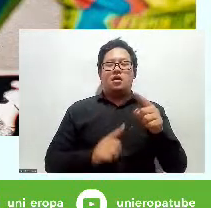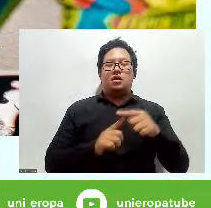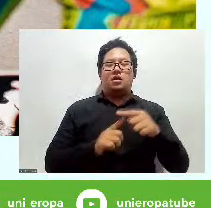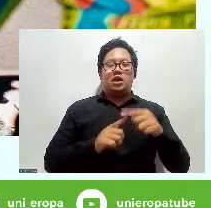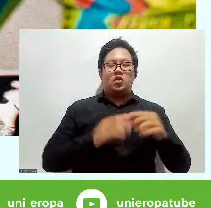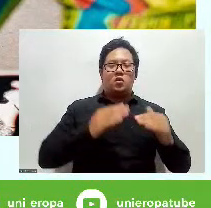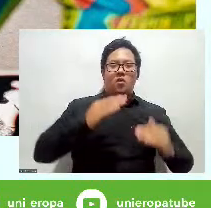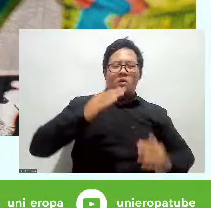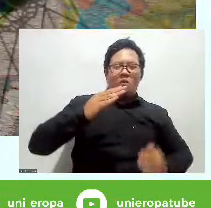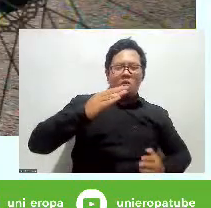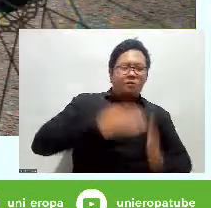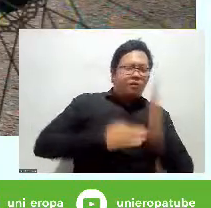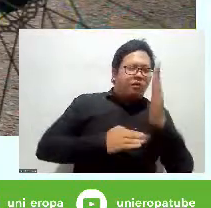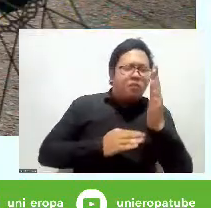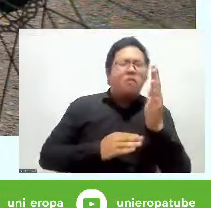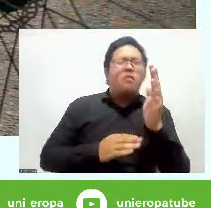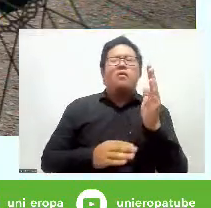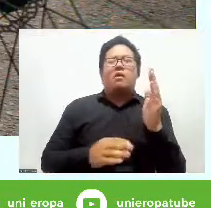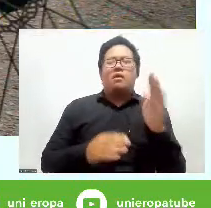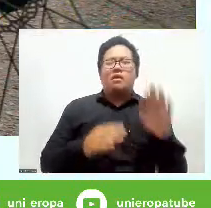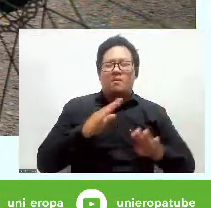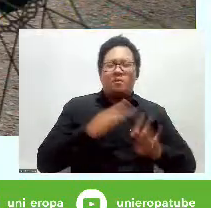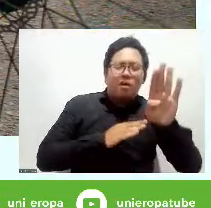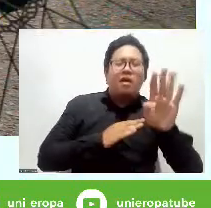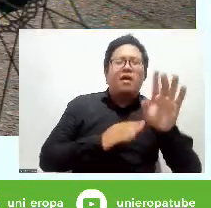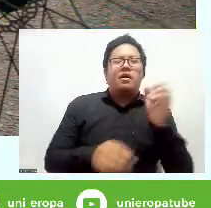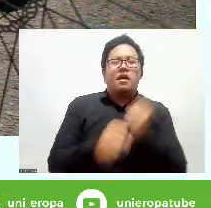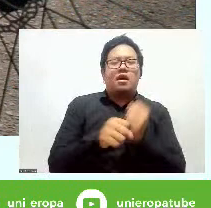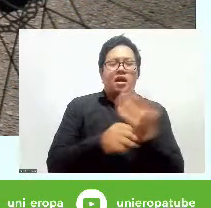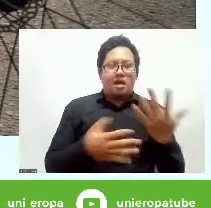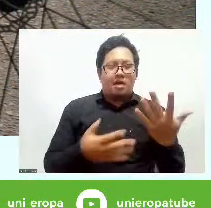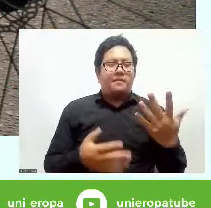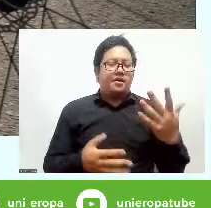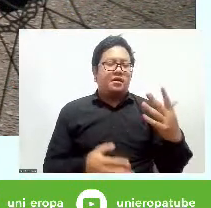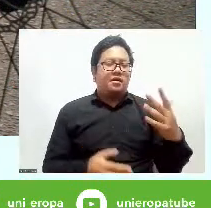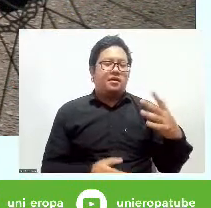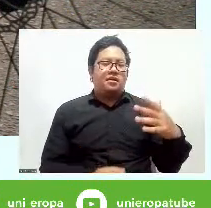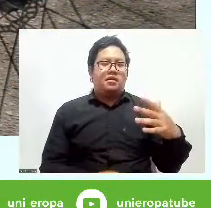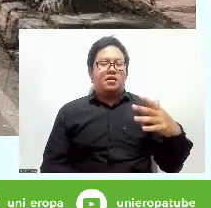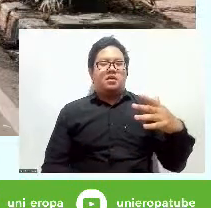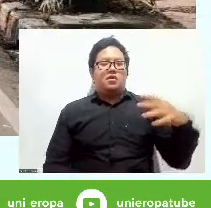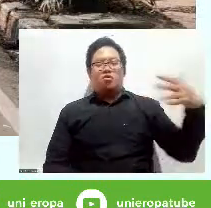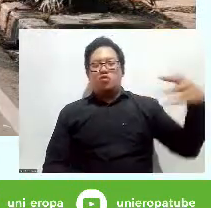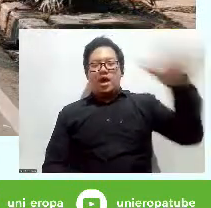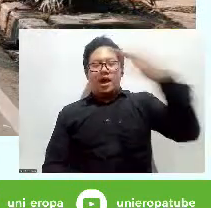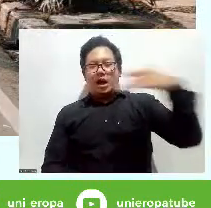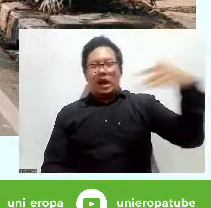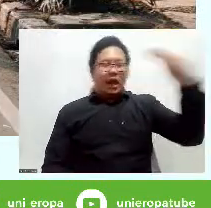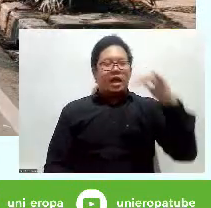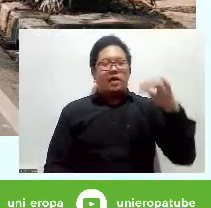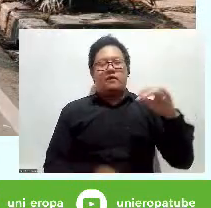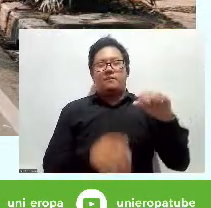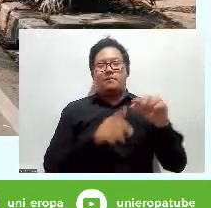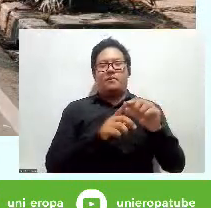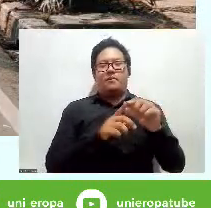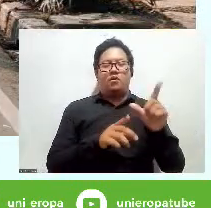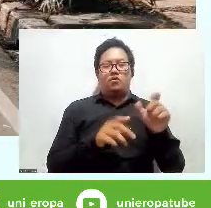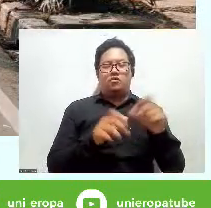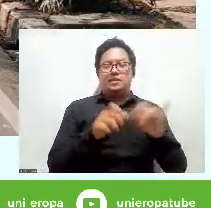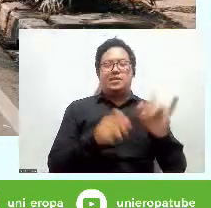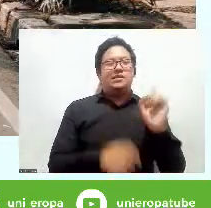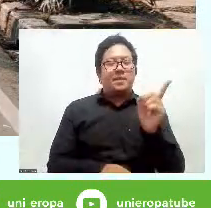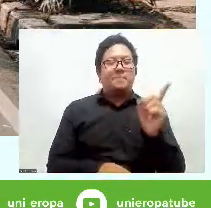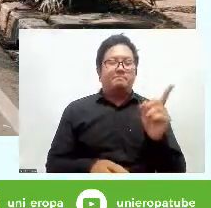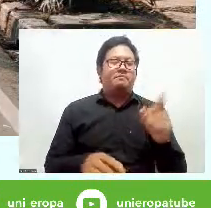kerugian akibat polusi udara dan mayoritas sebagian besar disebabkan oleh kendaraan bermotor Nah itu